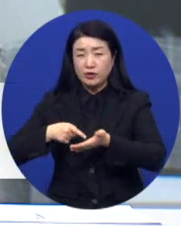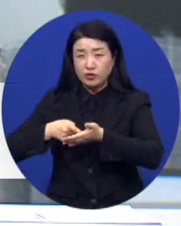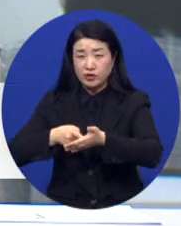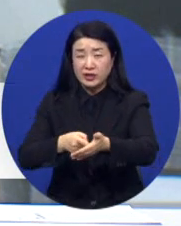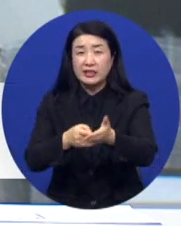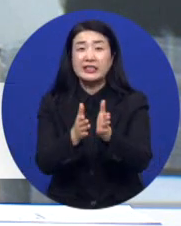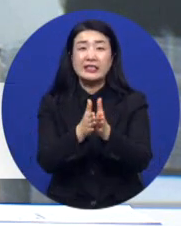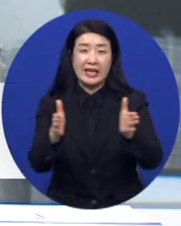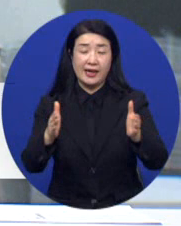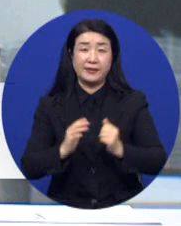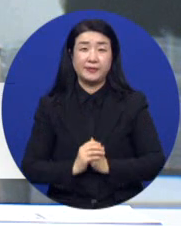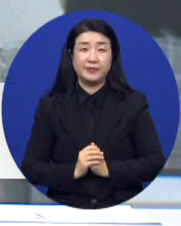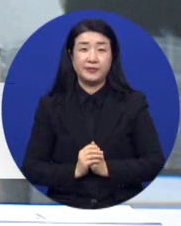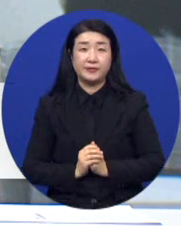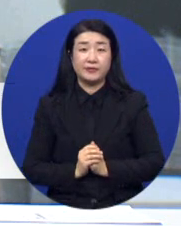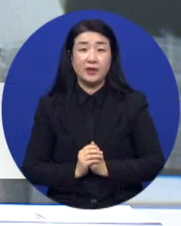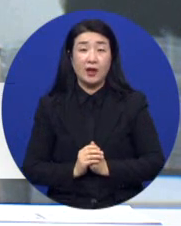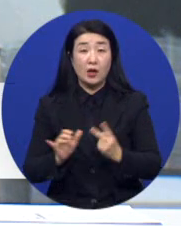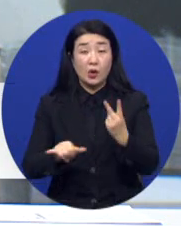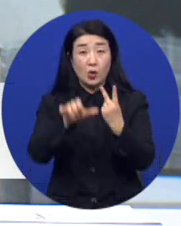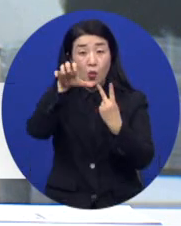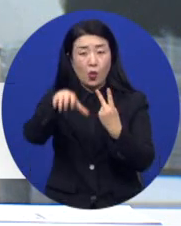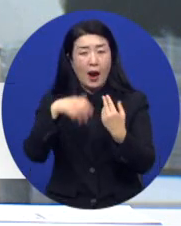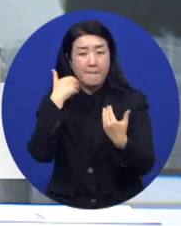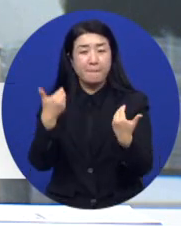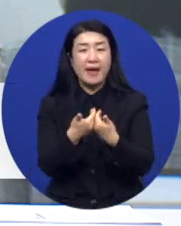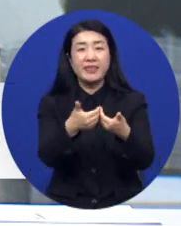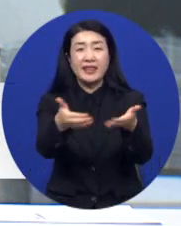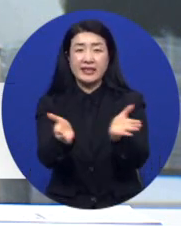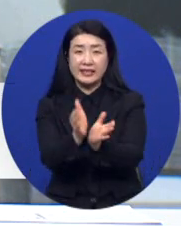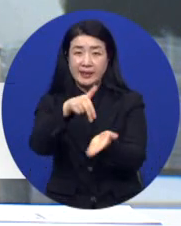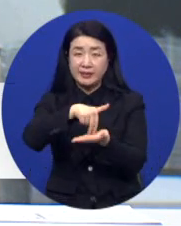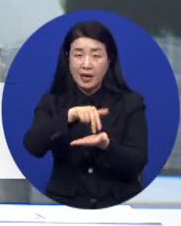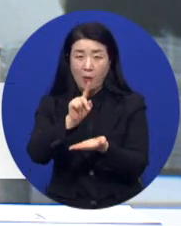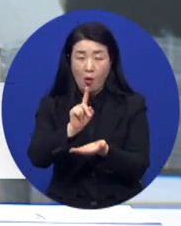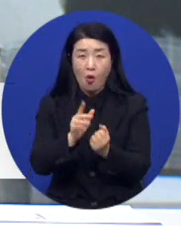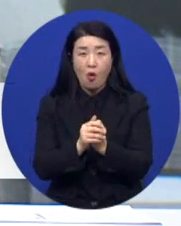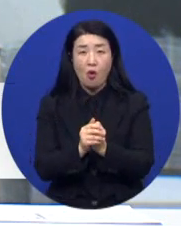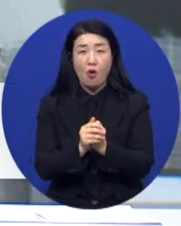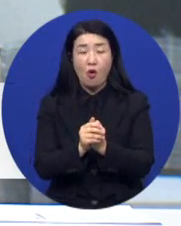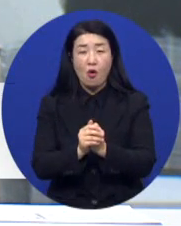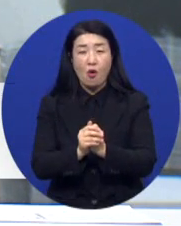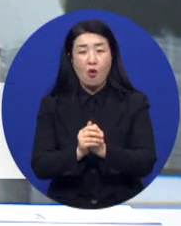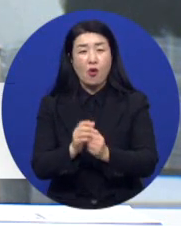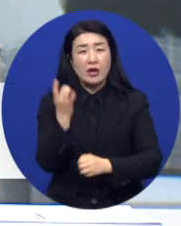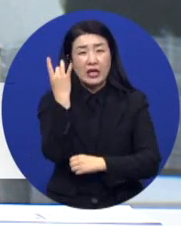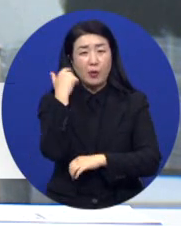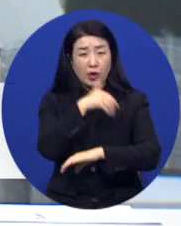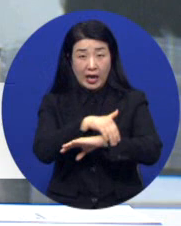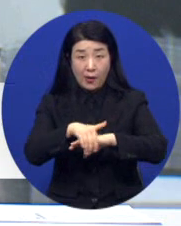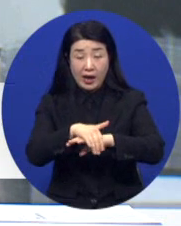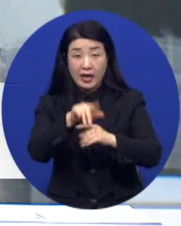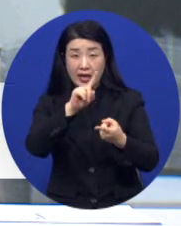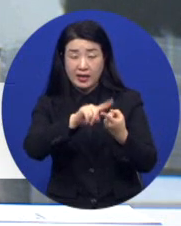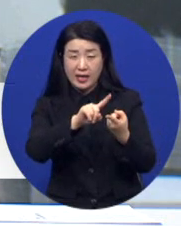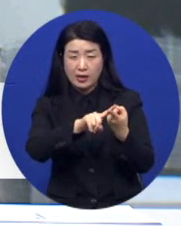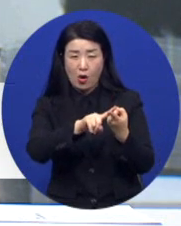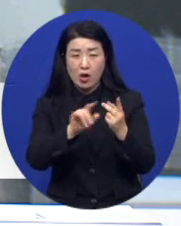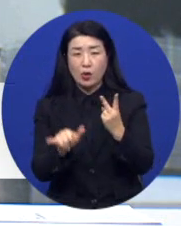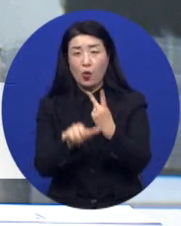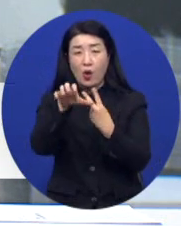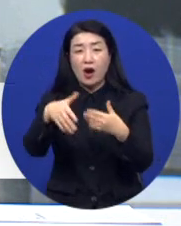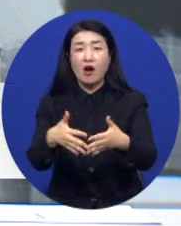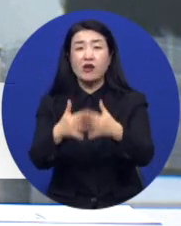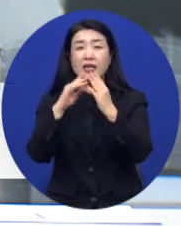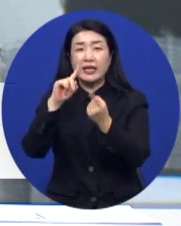추진절차를 시작했는데요 제2공항 반대 단체들은 국토부에 공항 기본계획안을 두고 제2공항